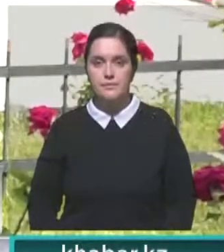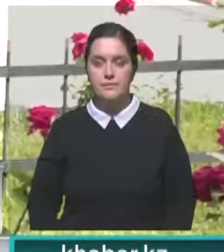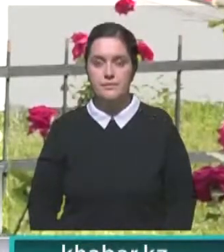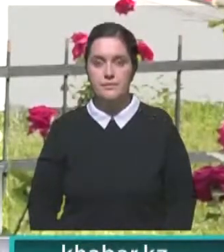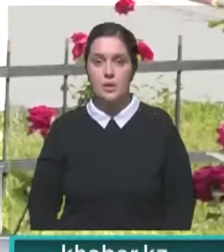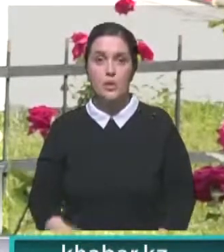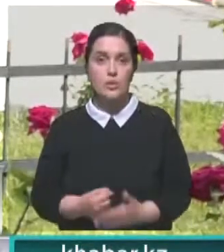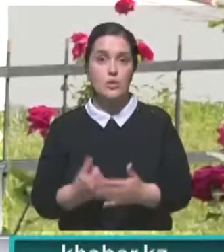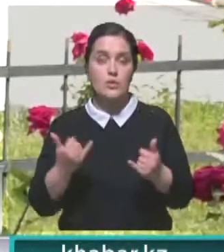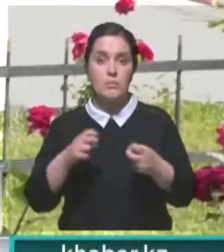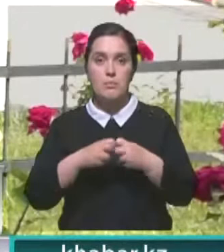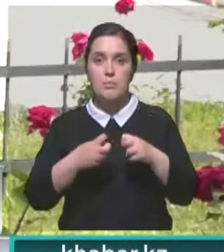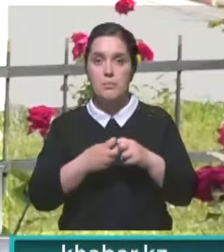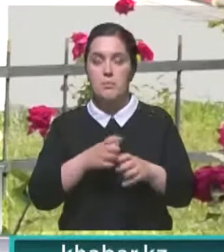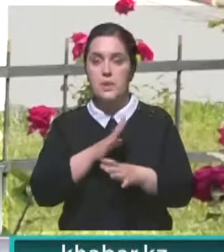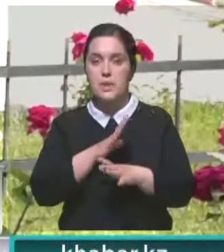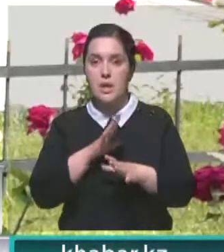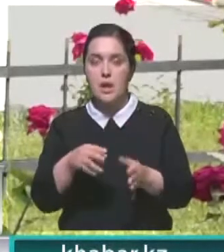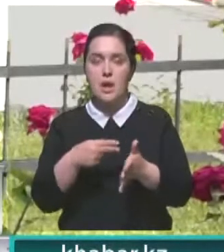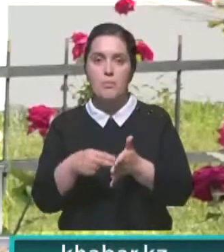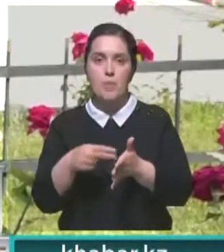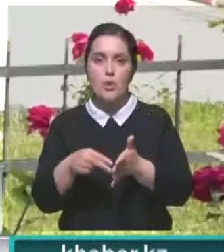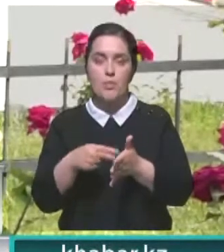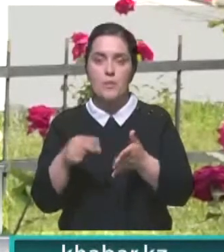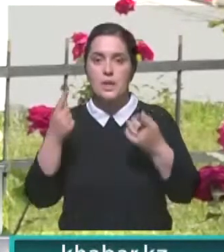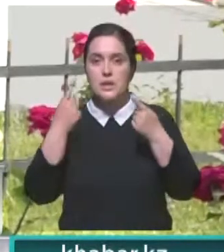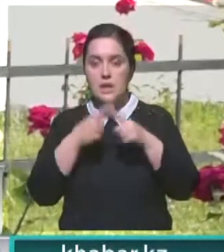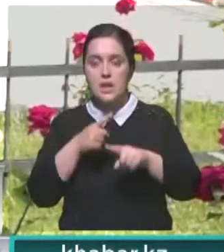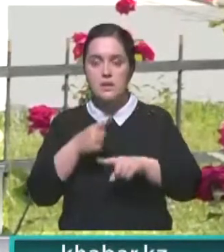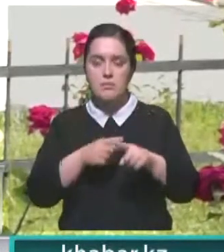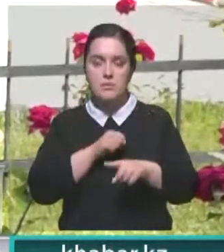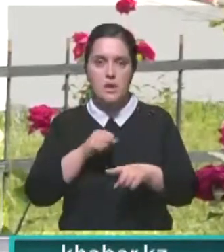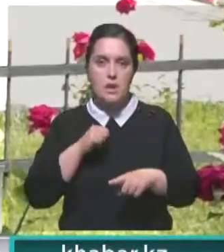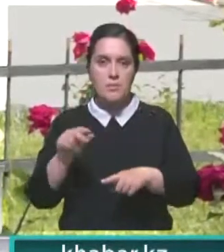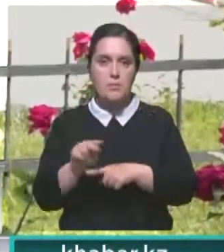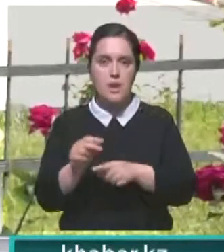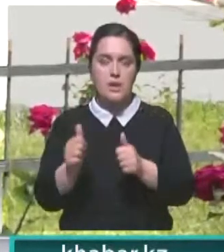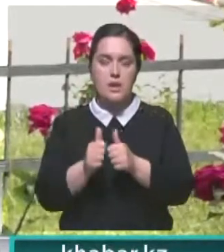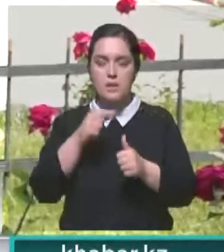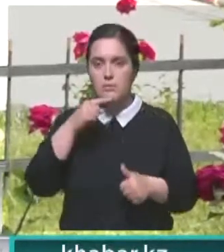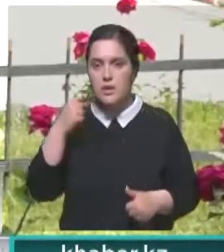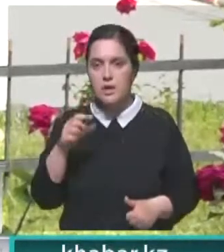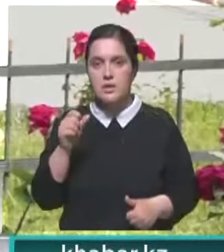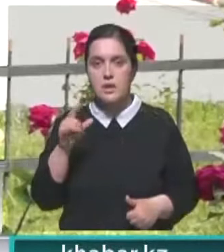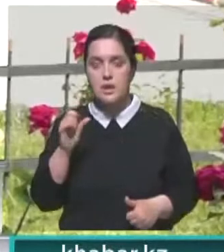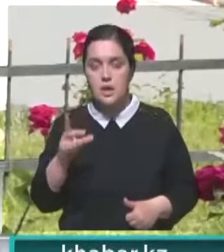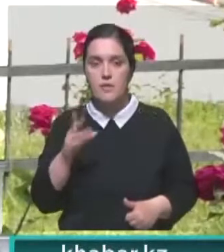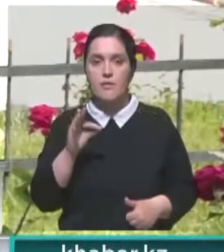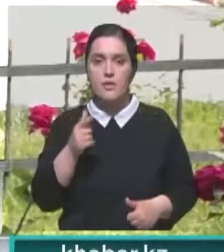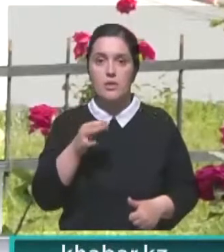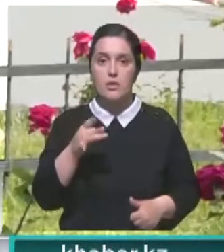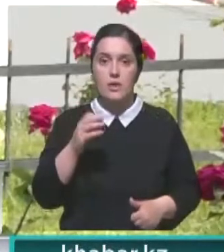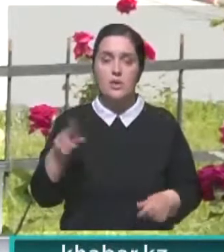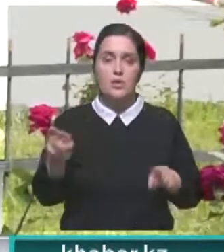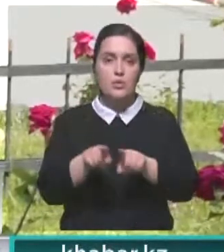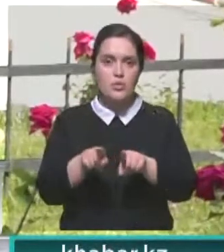До сих пор проблем не было. Покупали технику, запчасти. Сами ремонтировали машины. Рядом Россия, Астраханская и Волгоградская области. Они